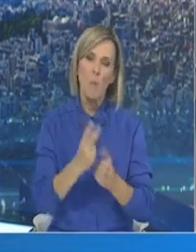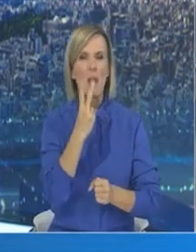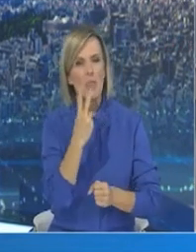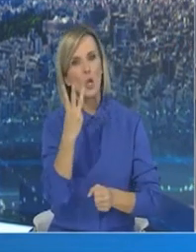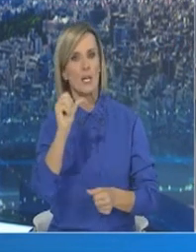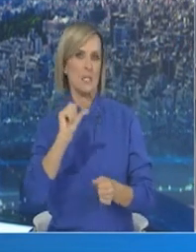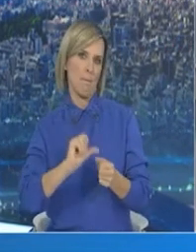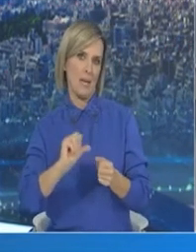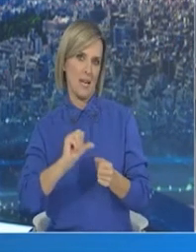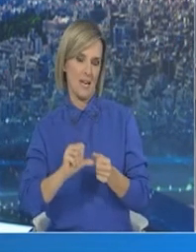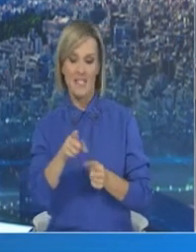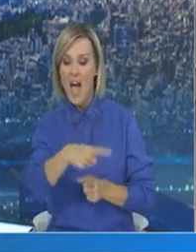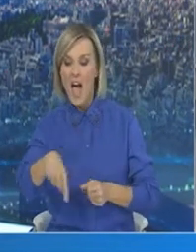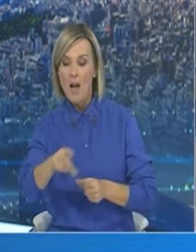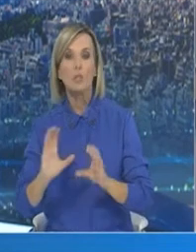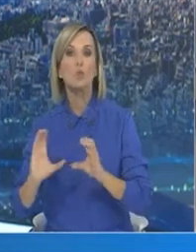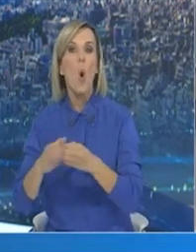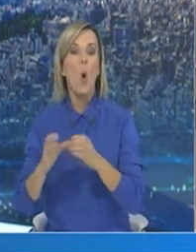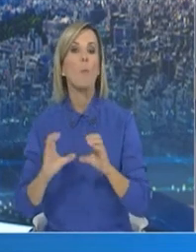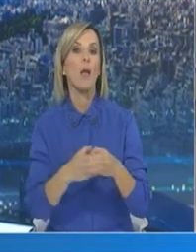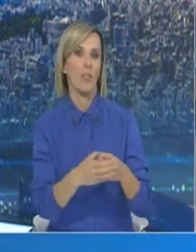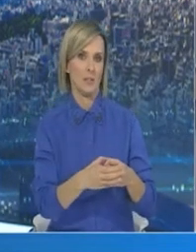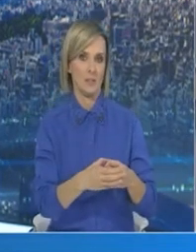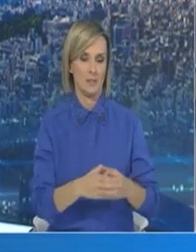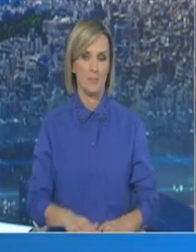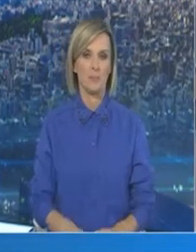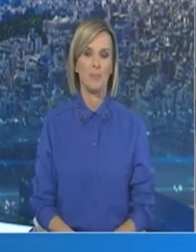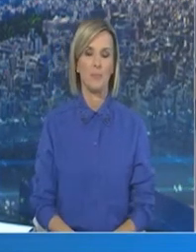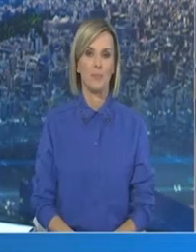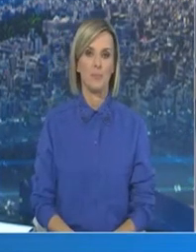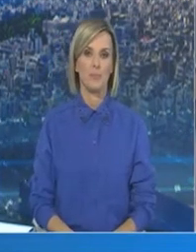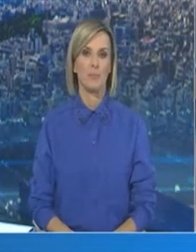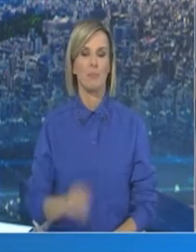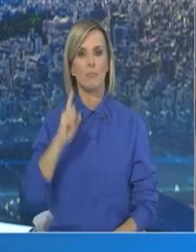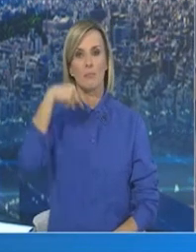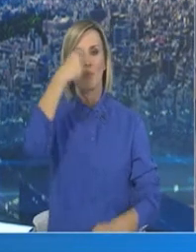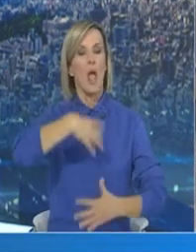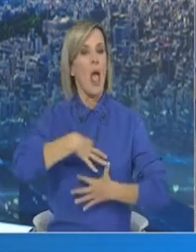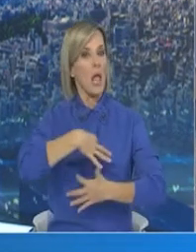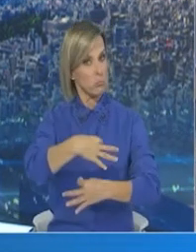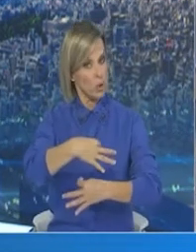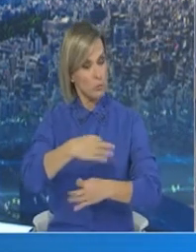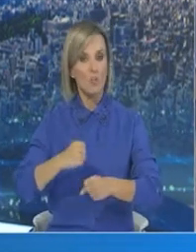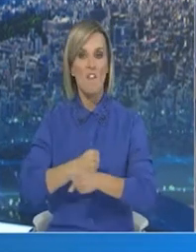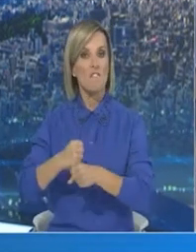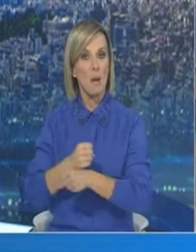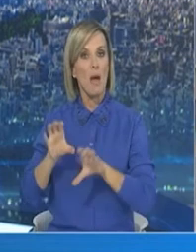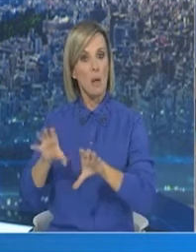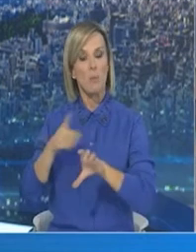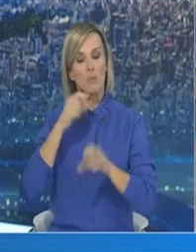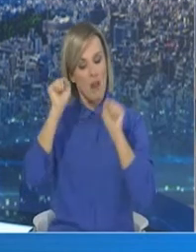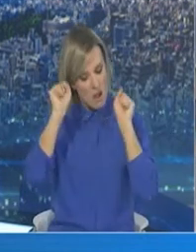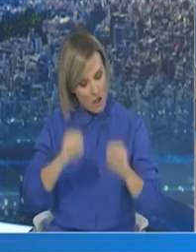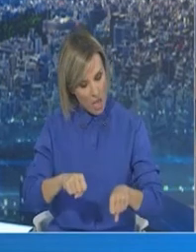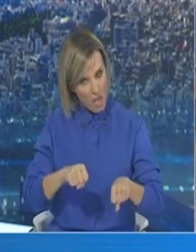μήνες στις ομάδες καταρχάς του πληθυσμού που προανέφερα. Η εκπρόσωπος των φαρμακαποθηκαρίων συμφώνησε, ενώ ο πρόεδρος